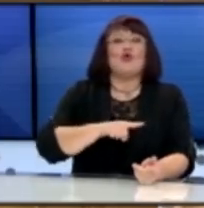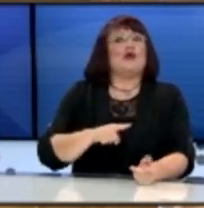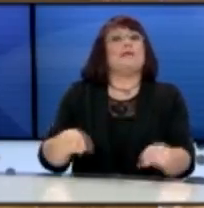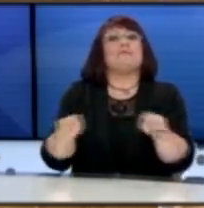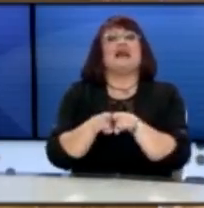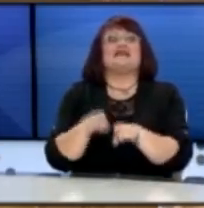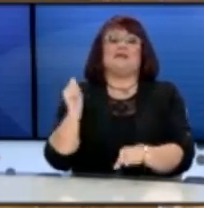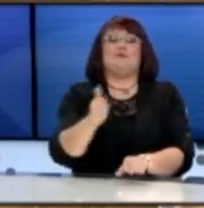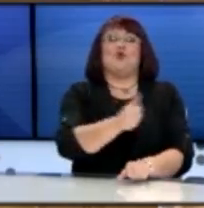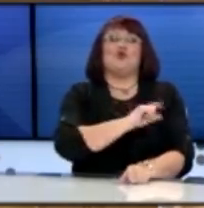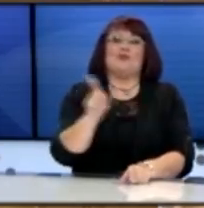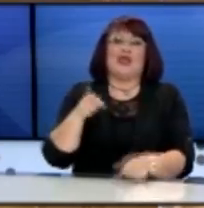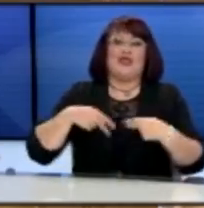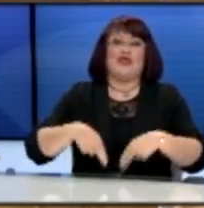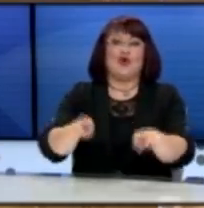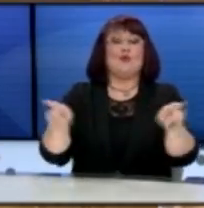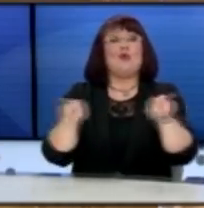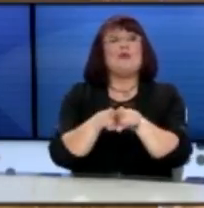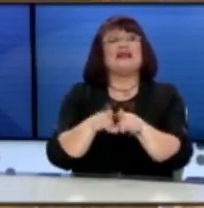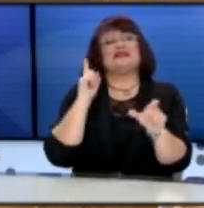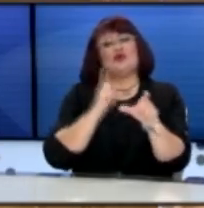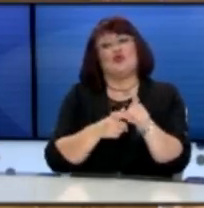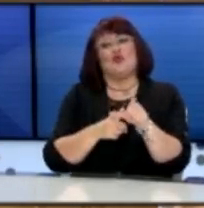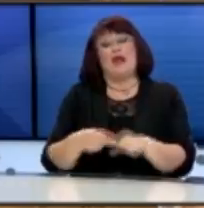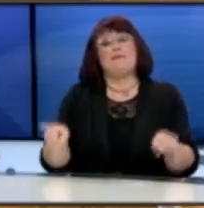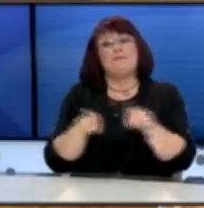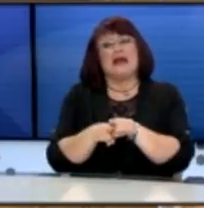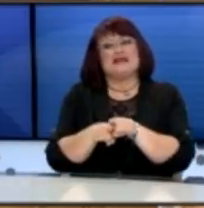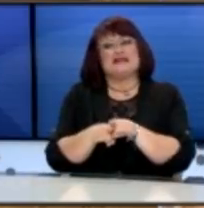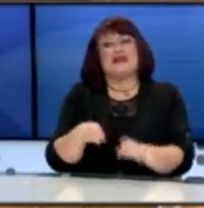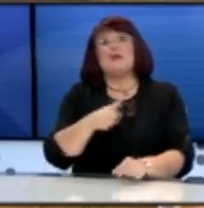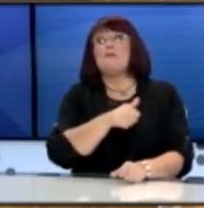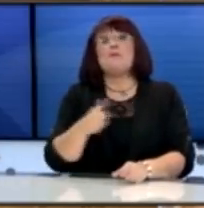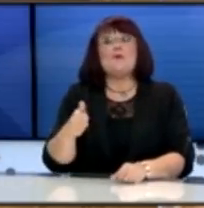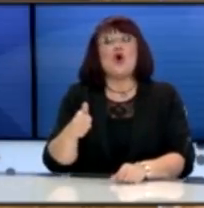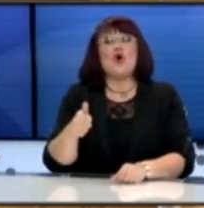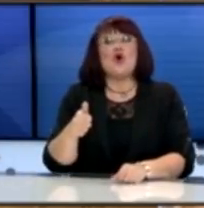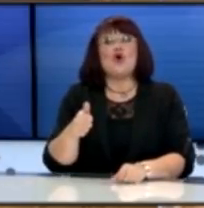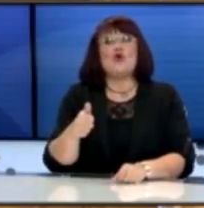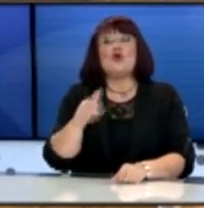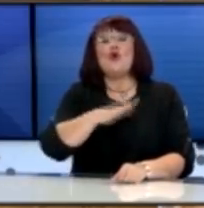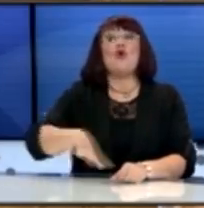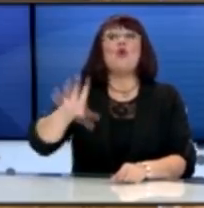του. Σε αυτό το δρόμο μαζί βαδίζει το ΚΚΕ, γιατί μόνο ο